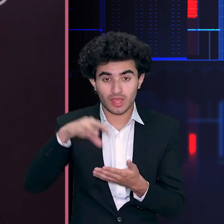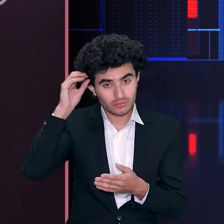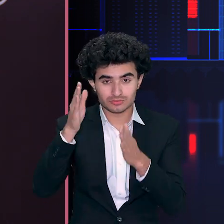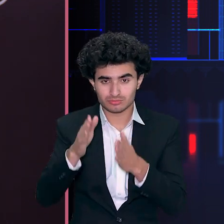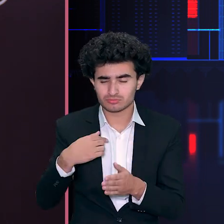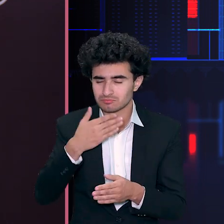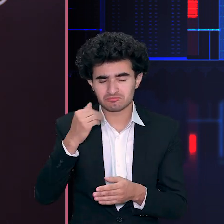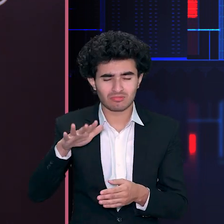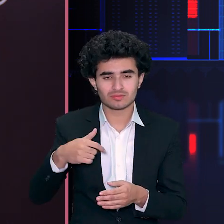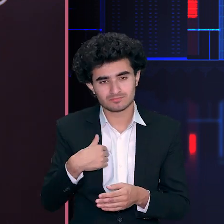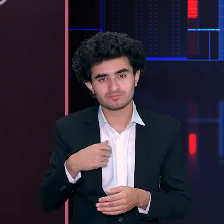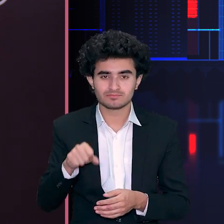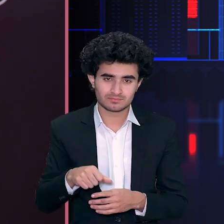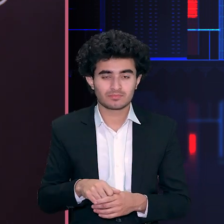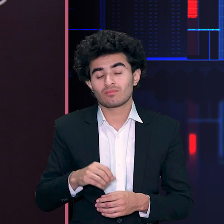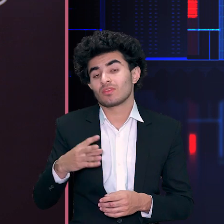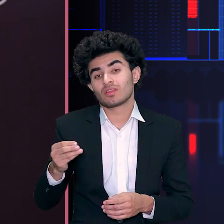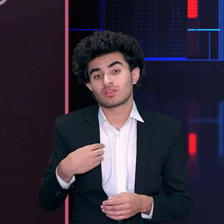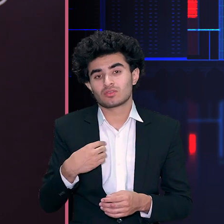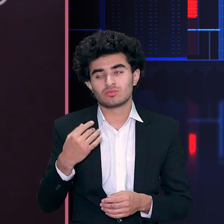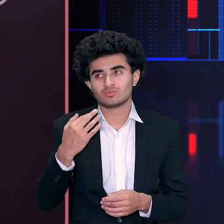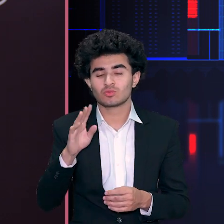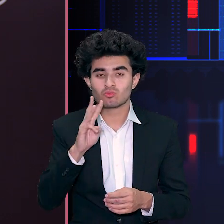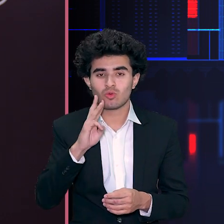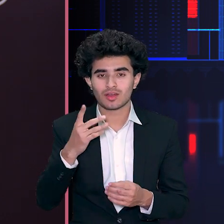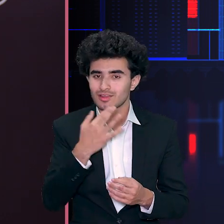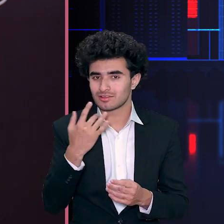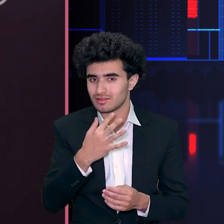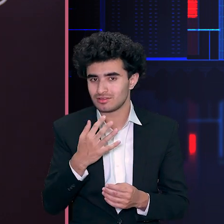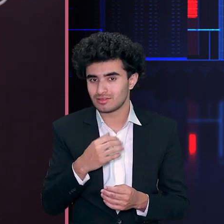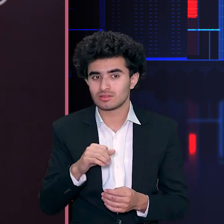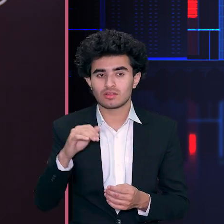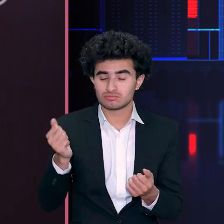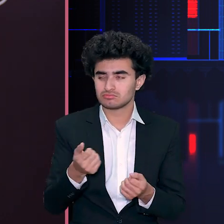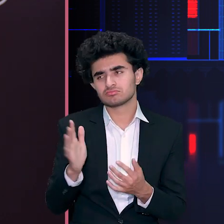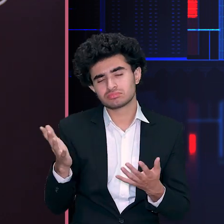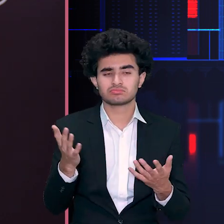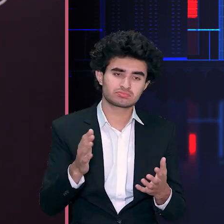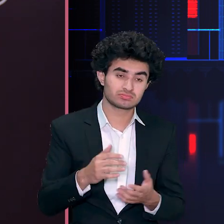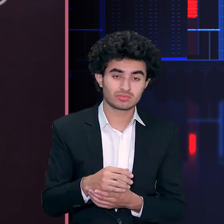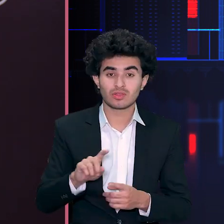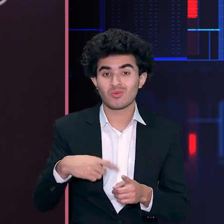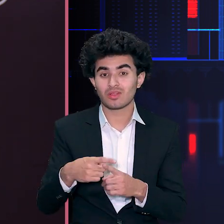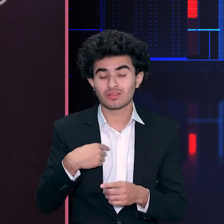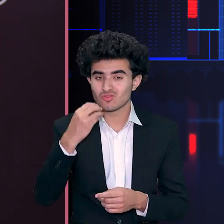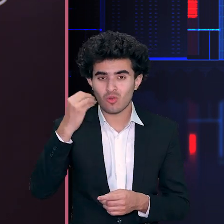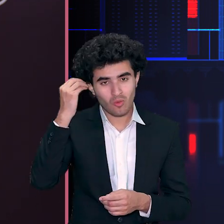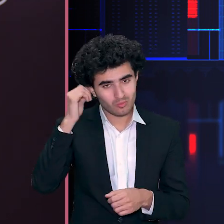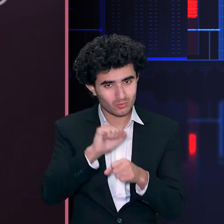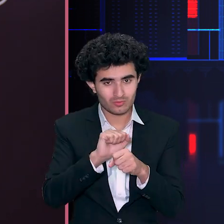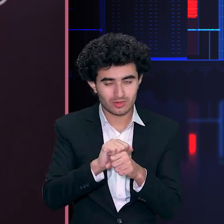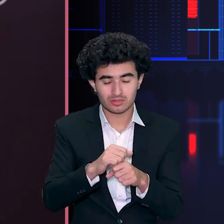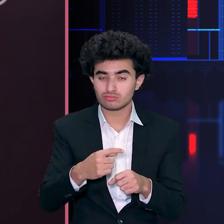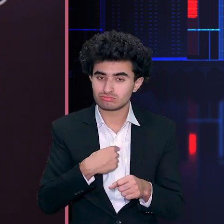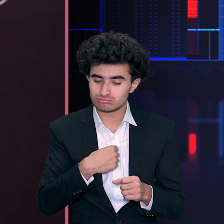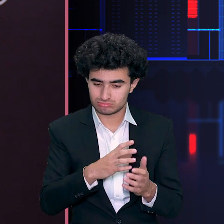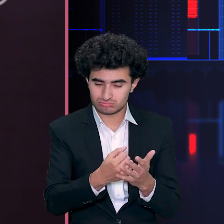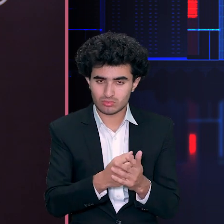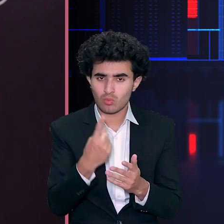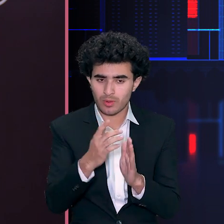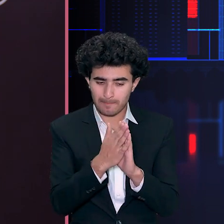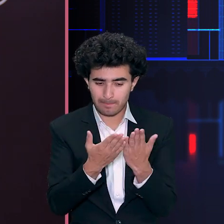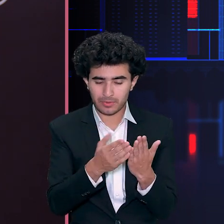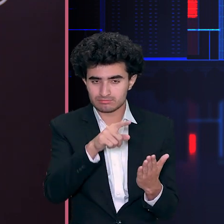تھا، ایک پیج پہ میں وہ کرتا تھا، ہوم ورک کرتا تھا، اور جب اگلے پیج پہ آ جاتا تو میں بھول جاتا تھا کہ یہ کل